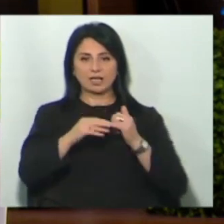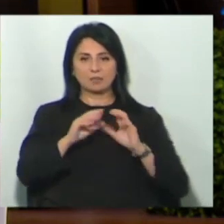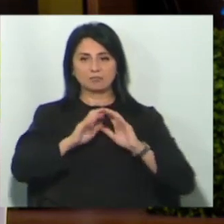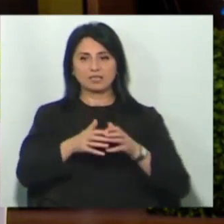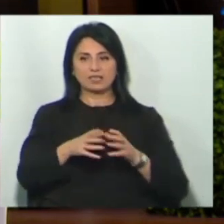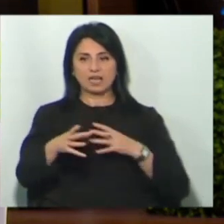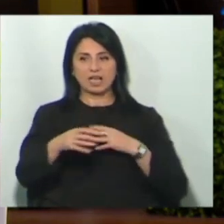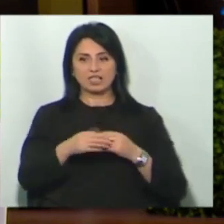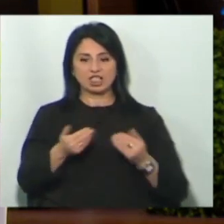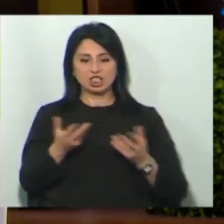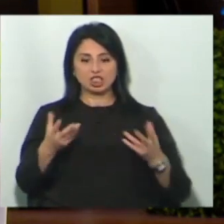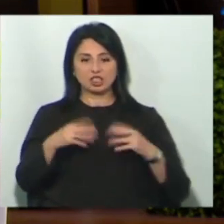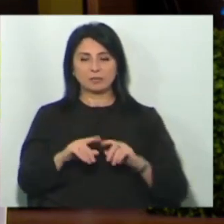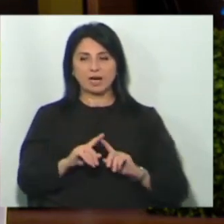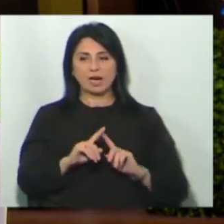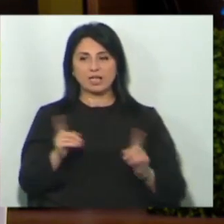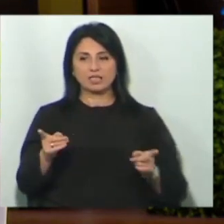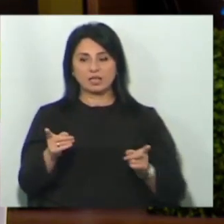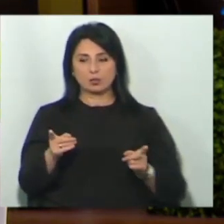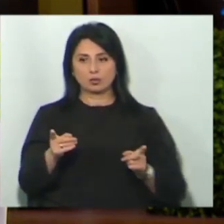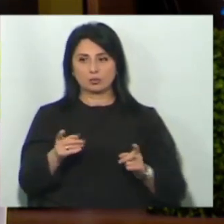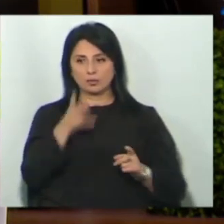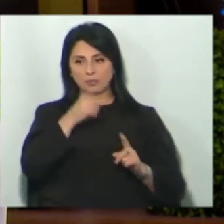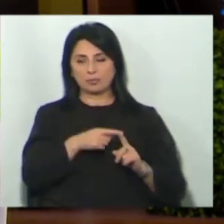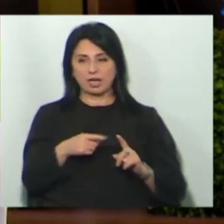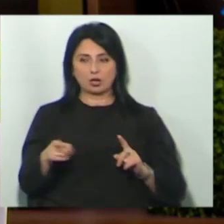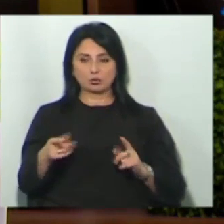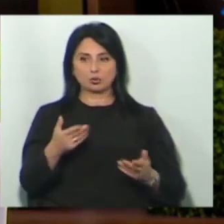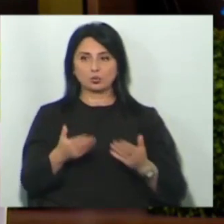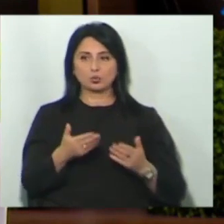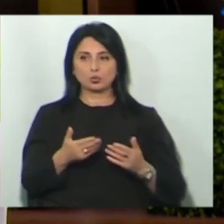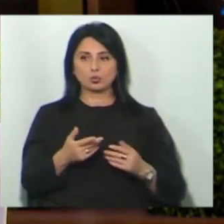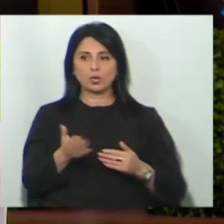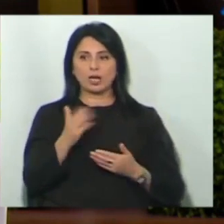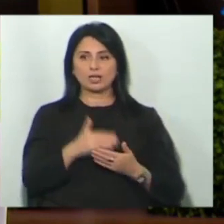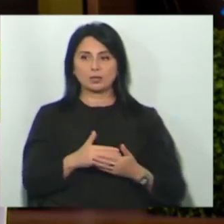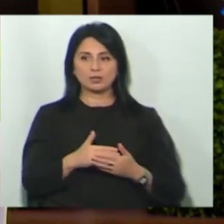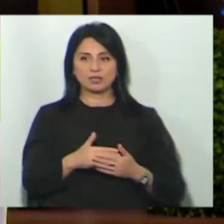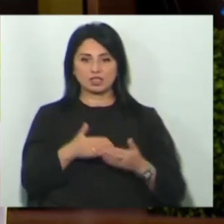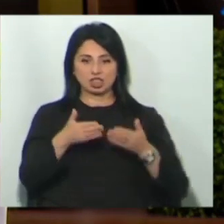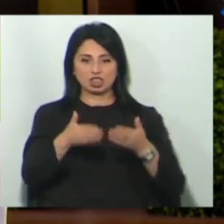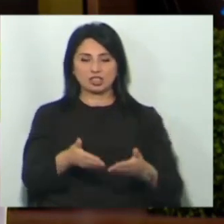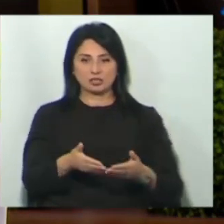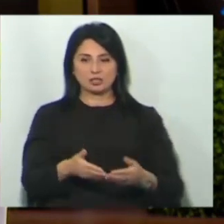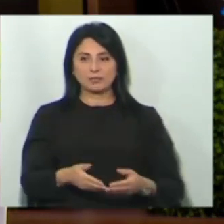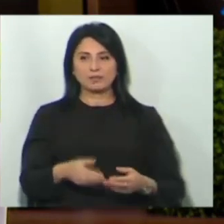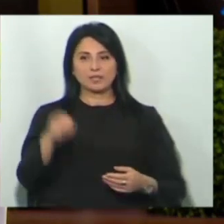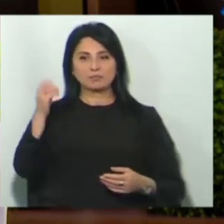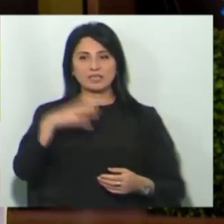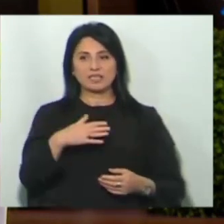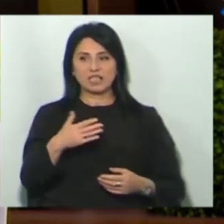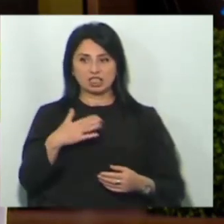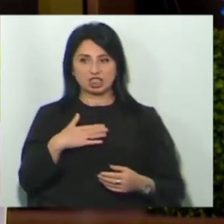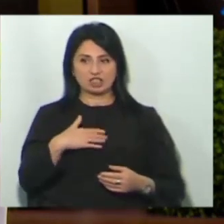ერთად თანაცხოვრების განსაკუთრებულ პერიოდში თუ ეტაპში შედის, ასე ვთქვათ. Მზე,